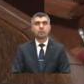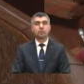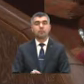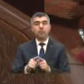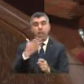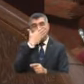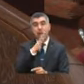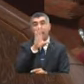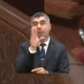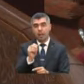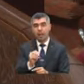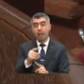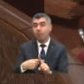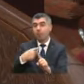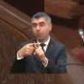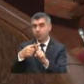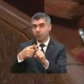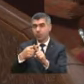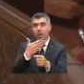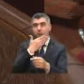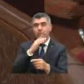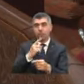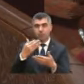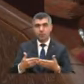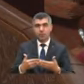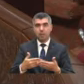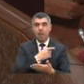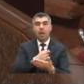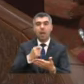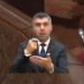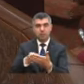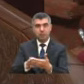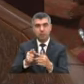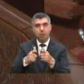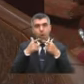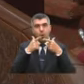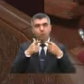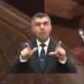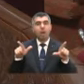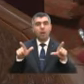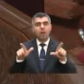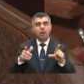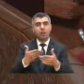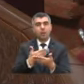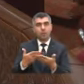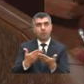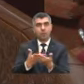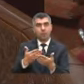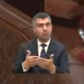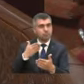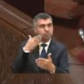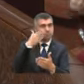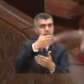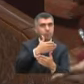بافريقيا، لاول مره الحمد لله تم تعيين قاضي التوثيق بالكوت ديفوار بعد الزيارة التي قمت بها، وكانت زيارة